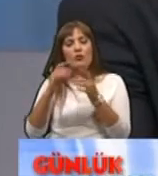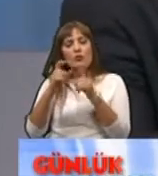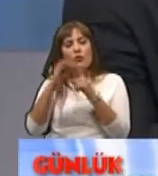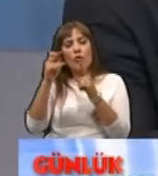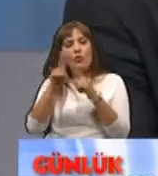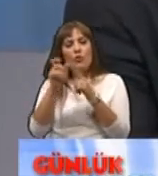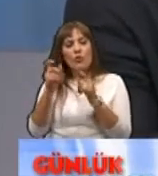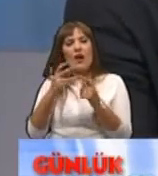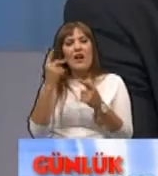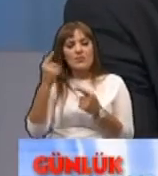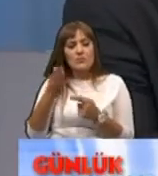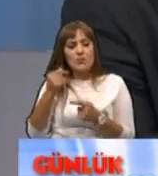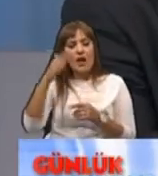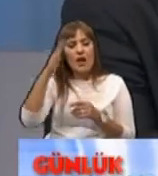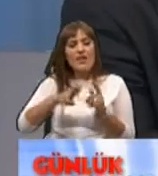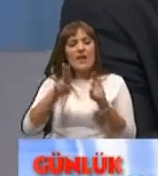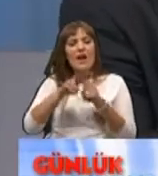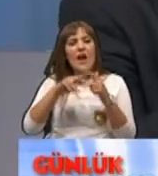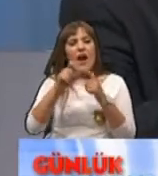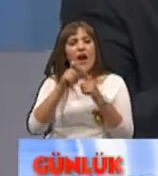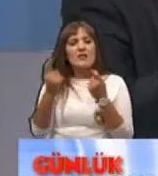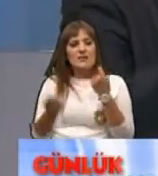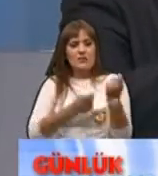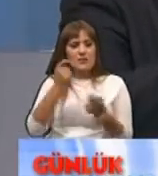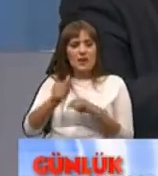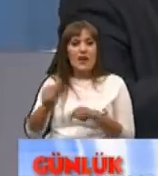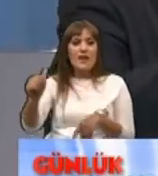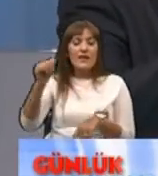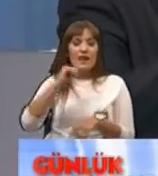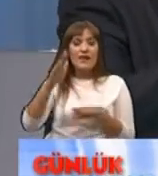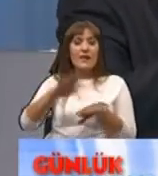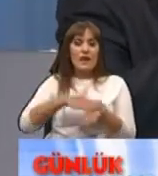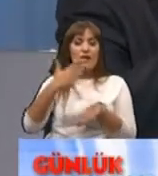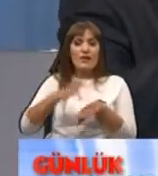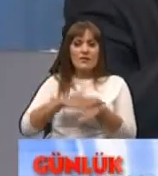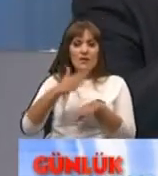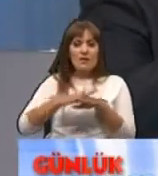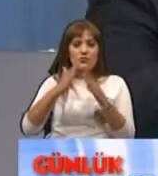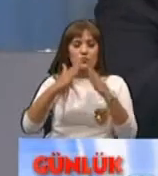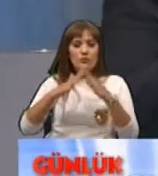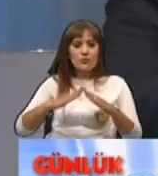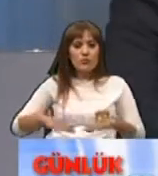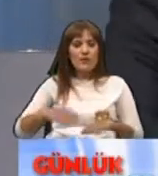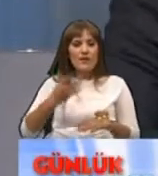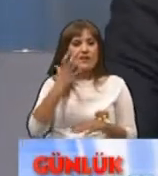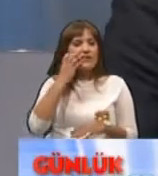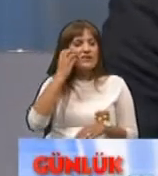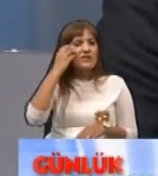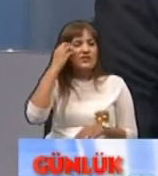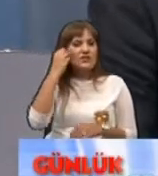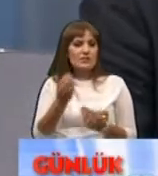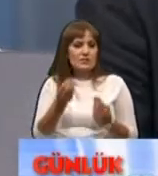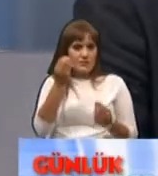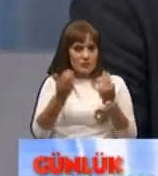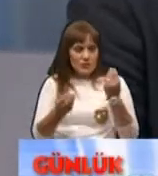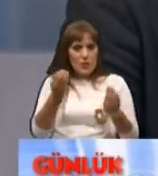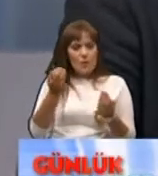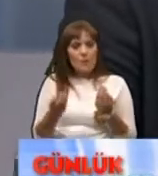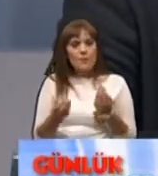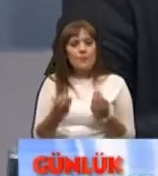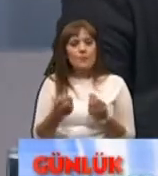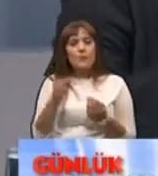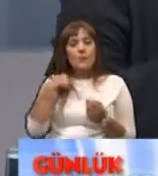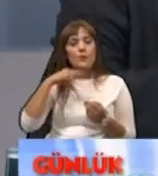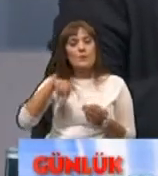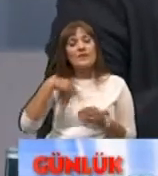dolayısıyla alttaki kasın çalışmasıyla deri yavaş yavaş çöküyor ve kırışıklar ortaya çıkıyor.